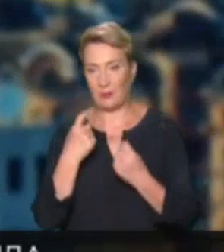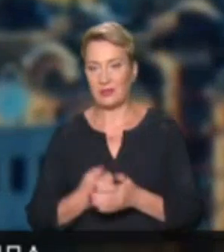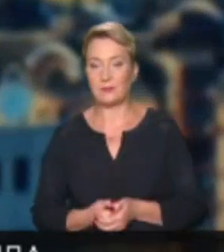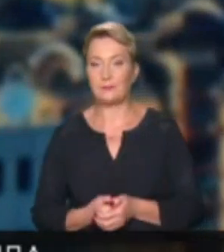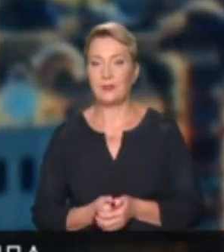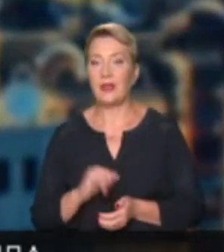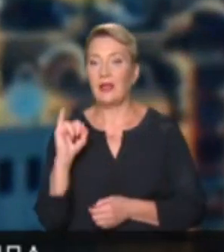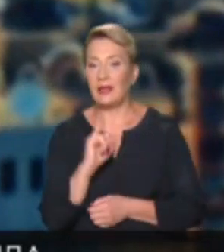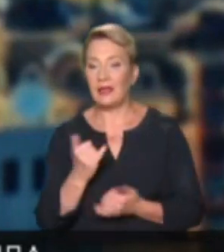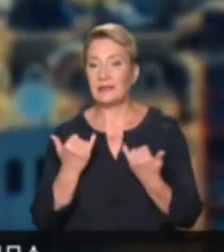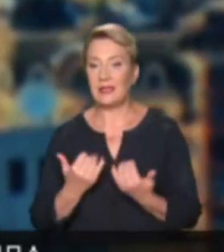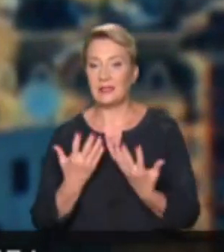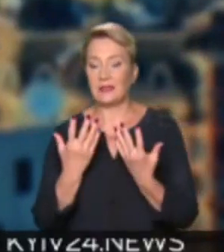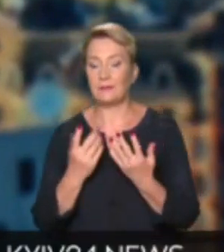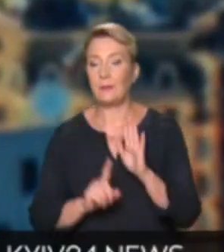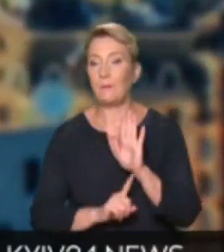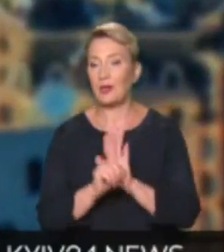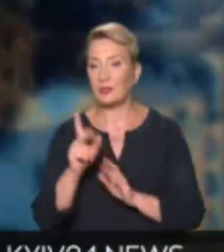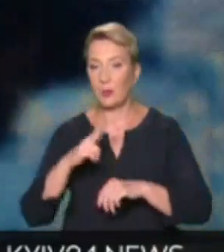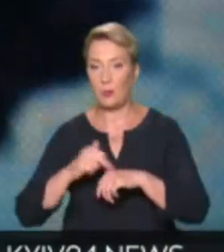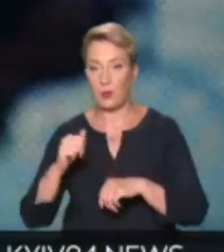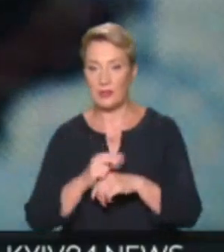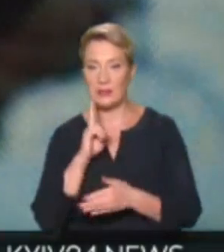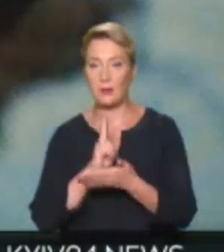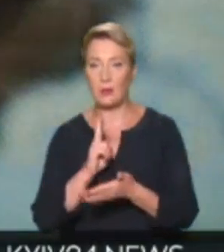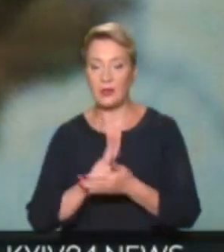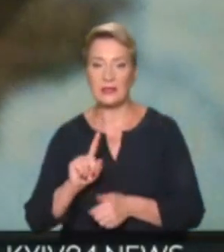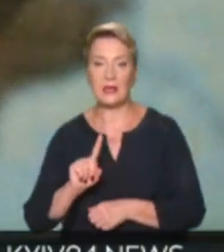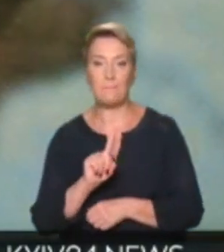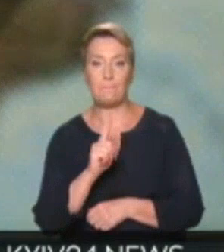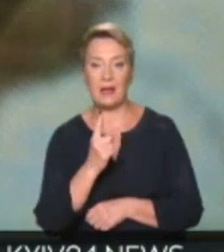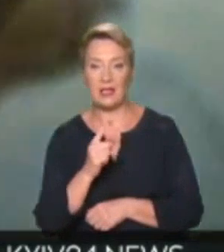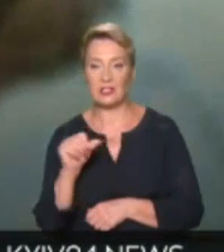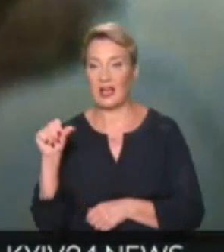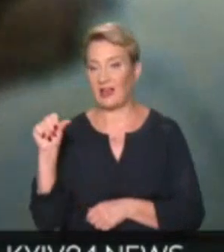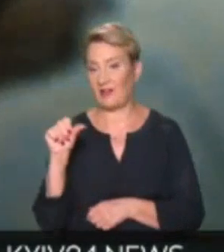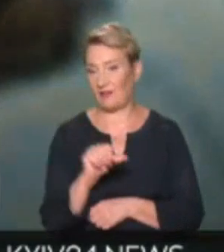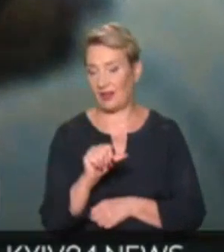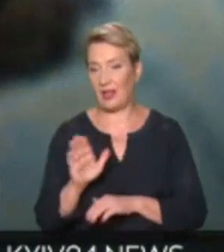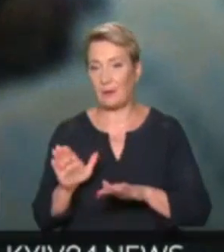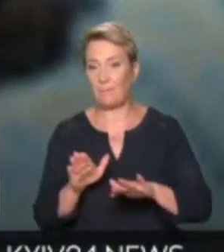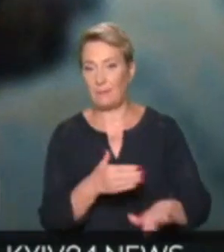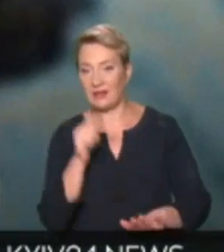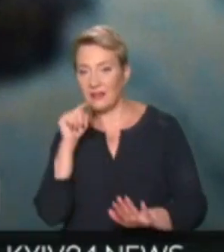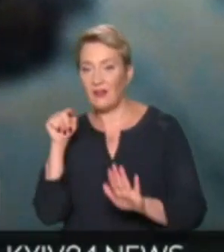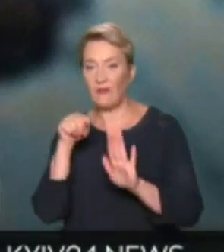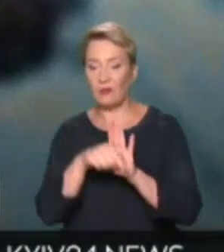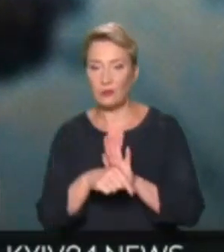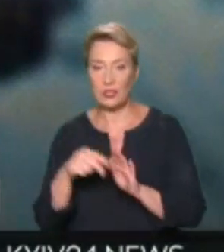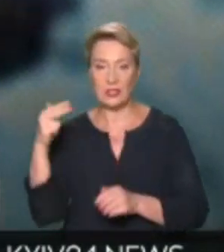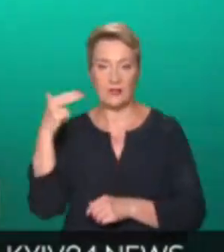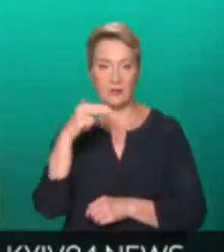Ну і зараз почнемо ми з того, що поліцейські показали перші хвилини після влучання ворожого дрона в багатоповерхівку в